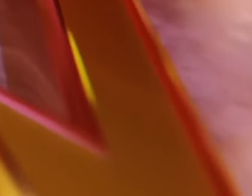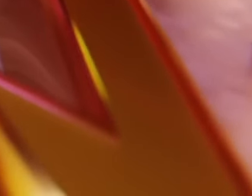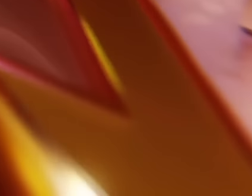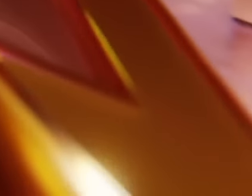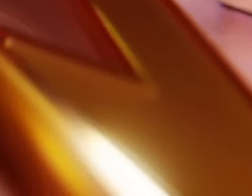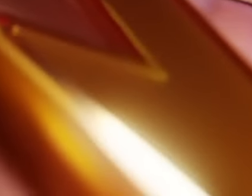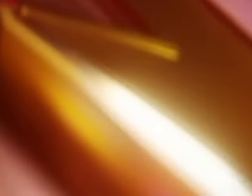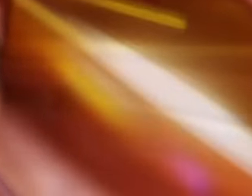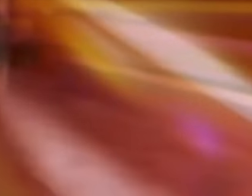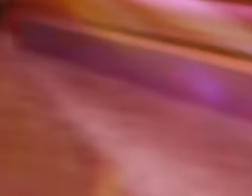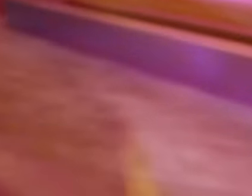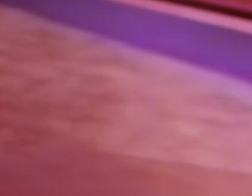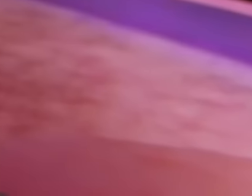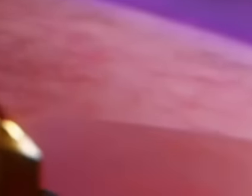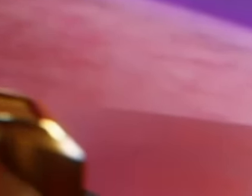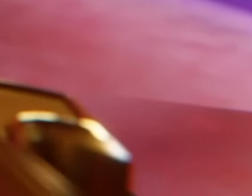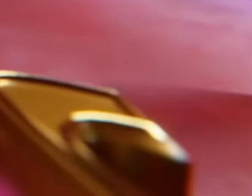يا